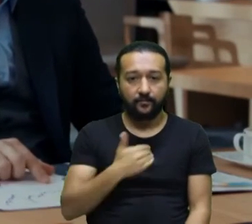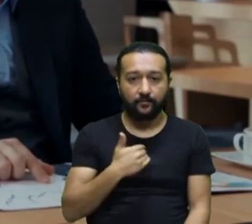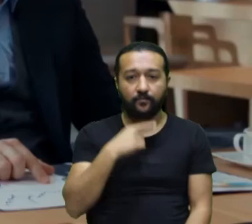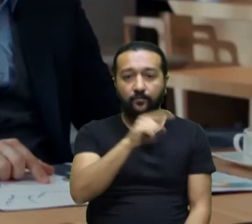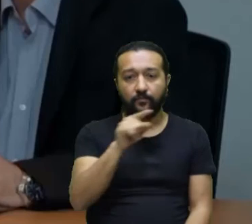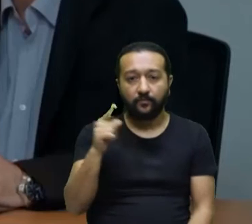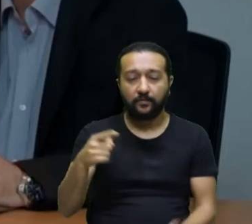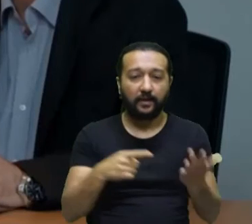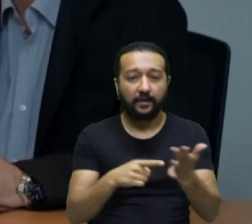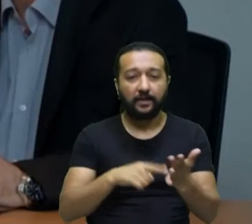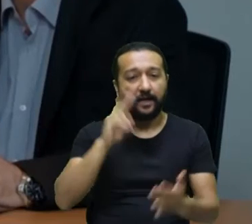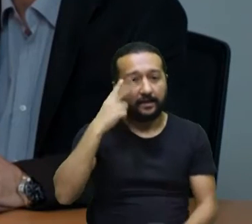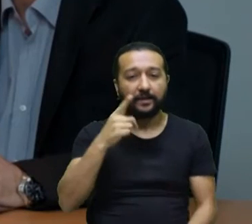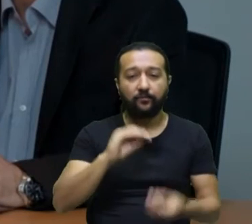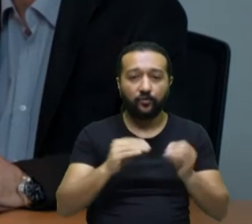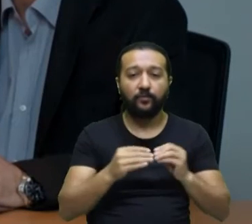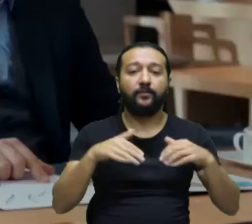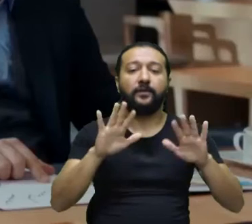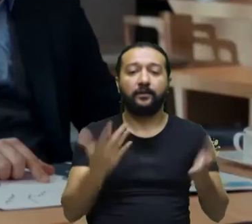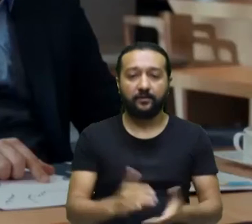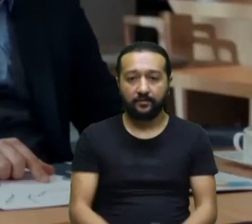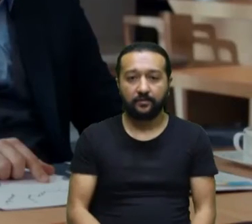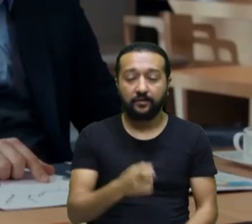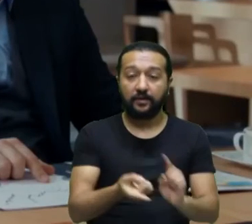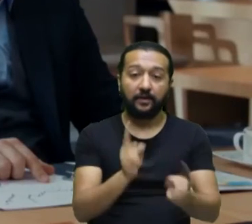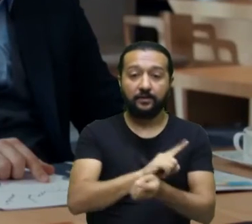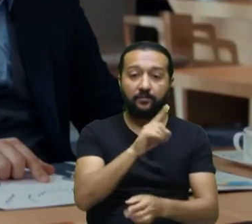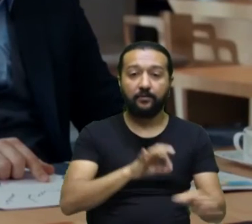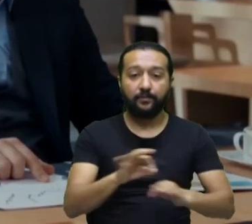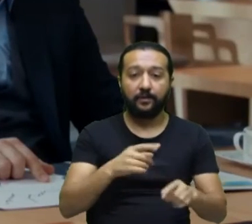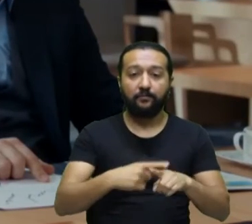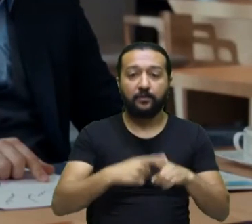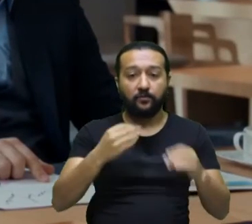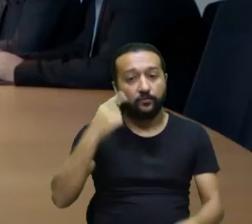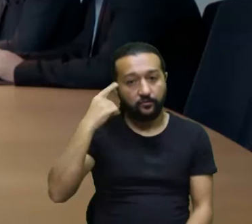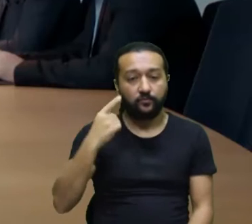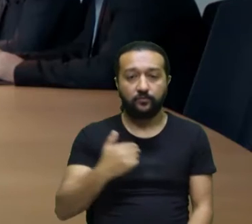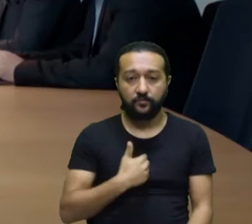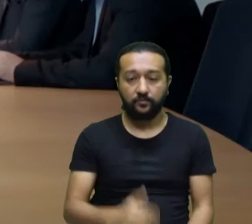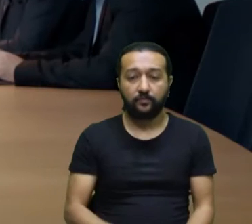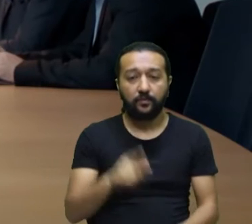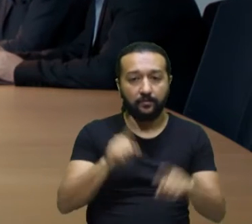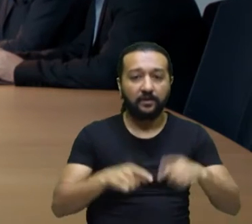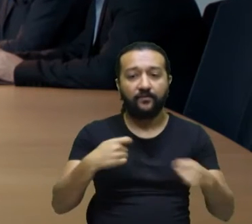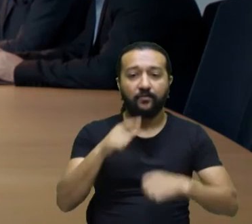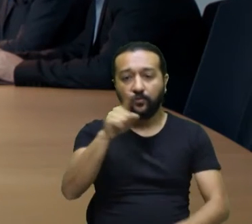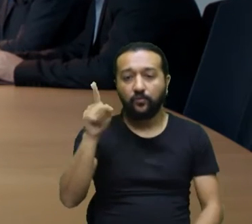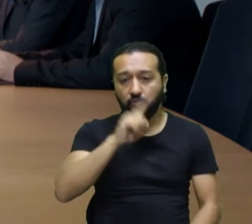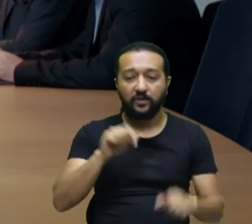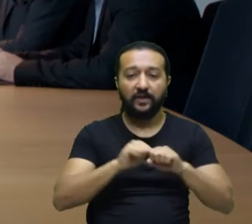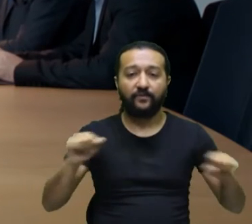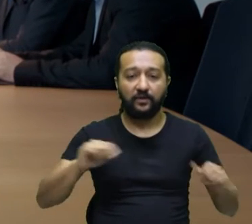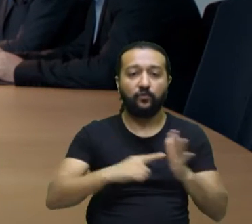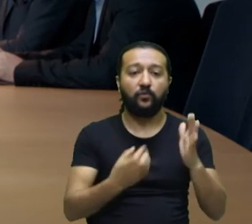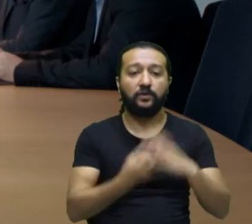Ben bunların teknik hatalardan kaynaklı sorunlar değil, aksine bir planın parçası olduklarını düşünüyorum. Bazı firmalar bu yüzden iflas